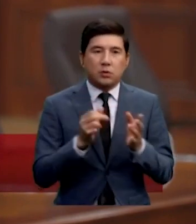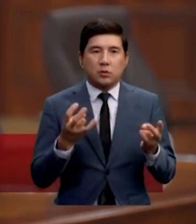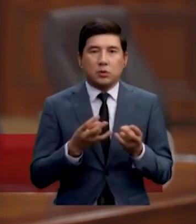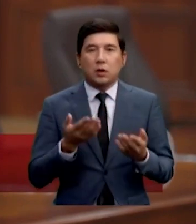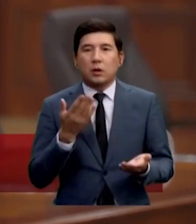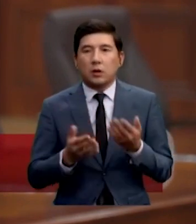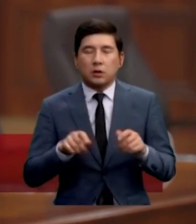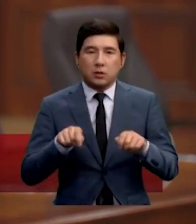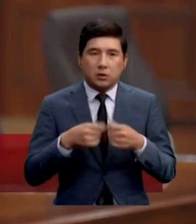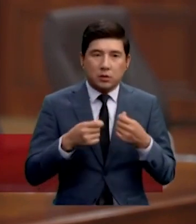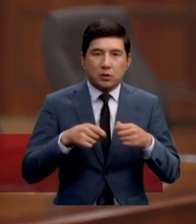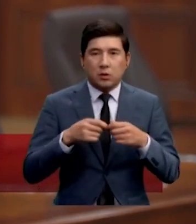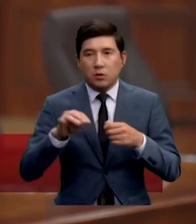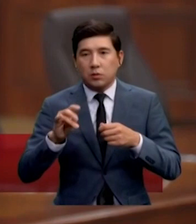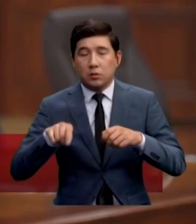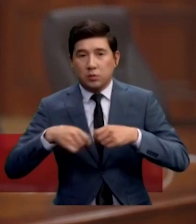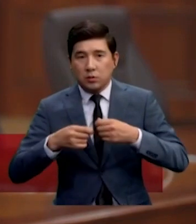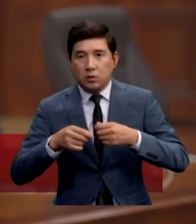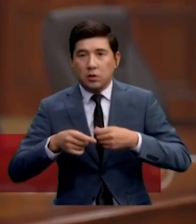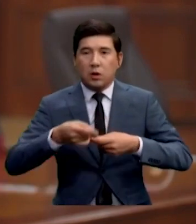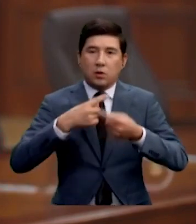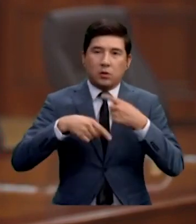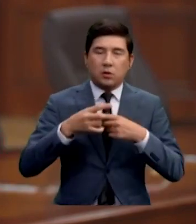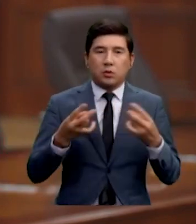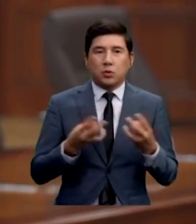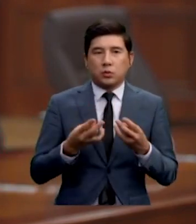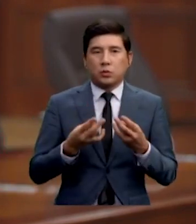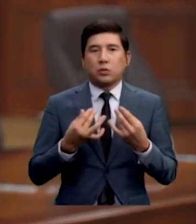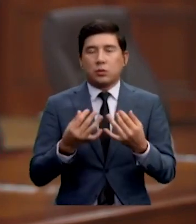бұзған жағдайда нысандарды мемлекеттік меншікке қайтару жөнінде шаралар қабылданатын болады.